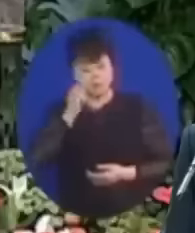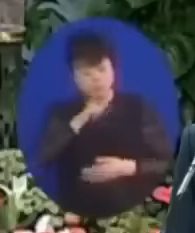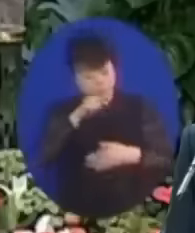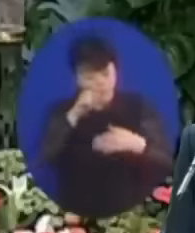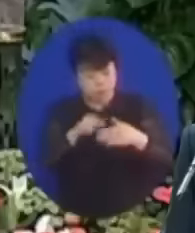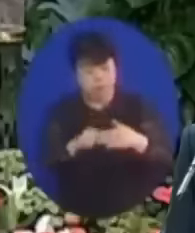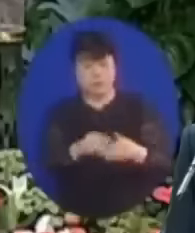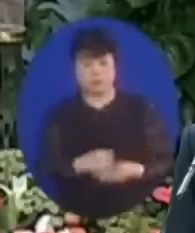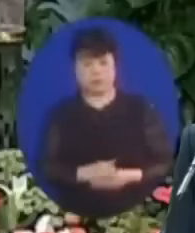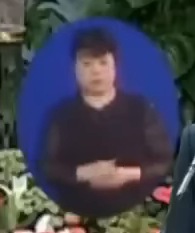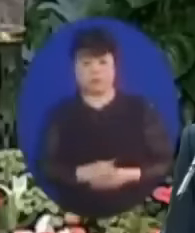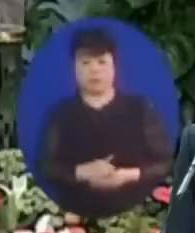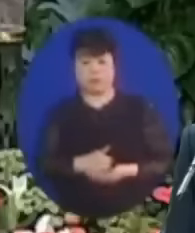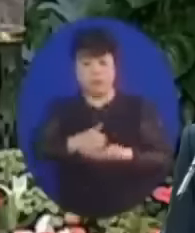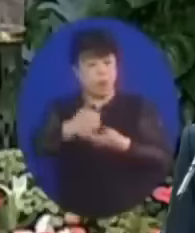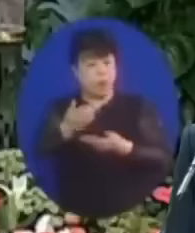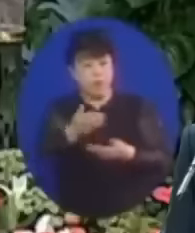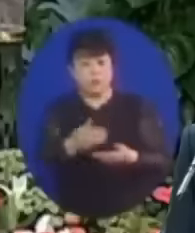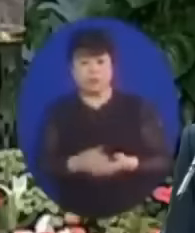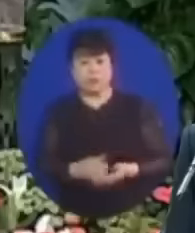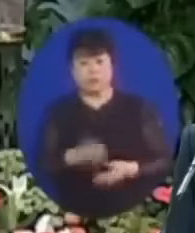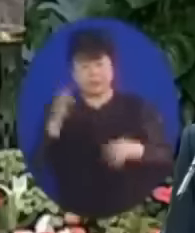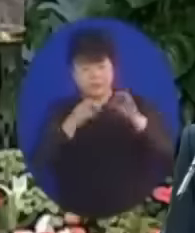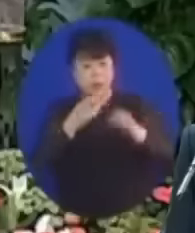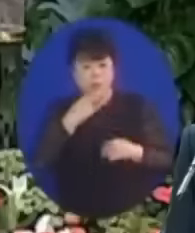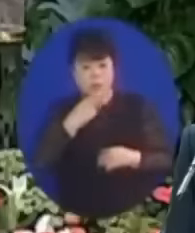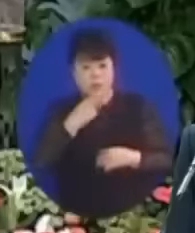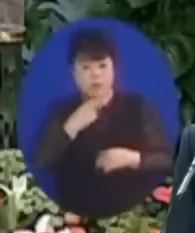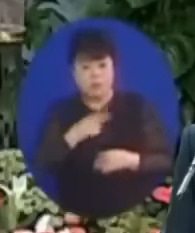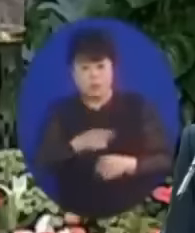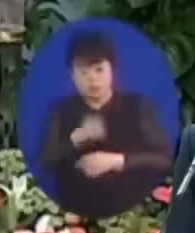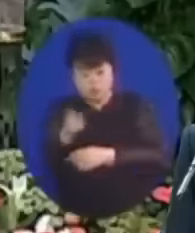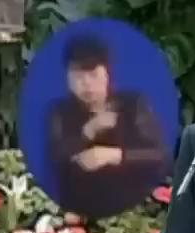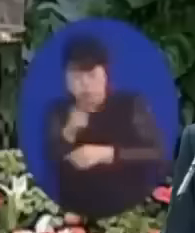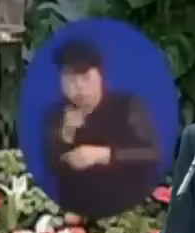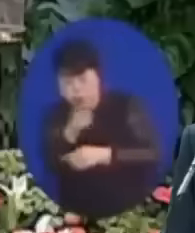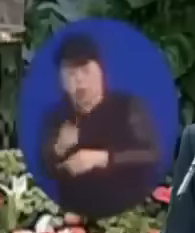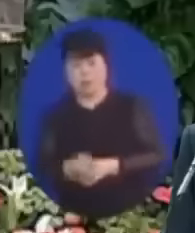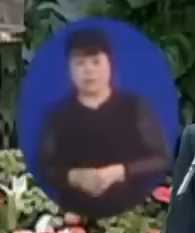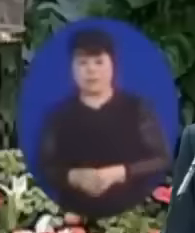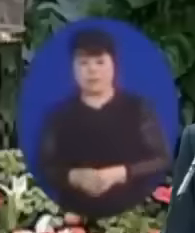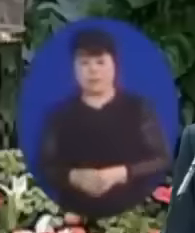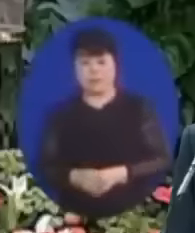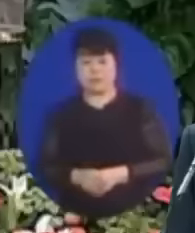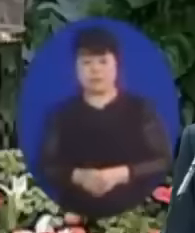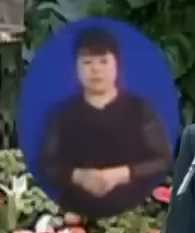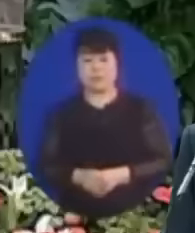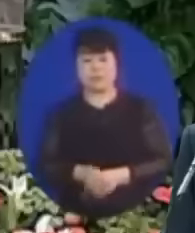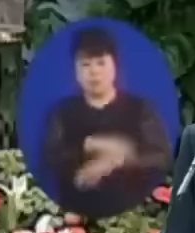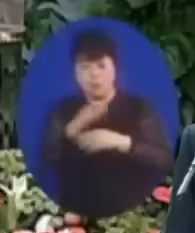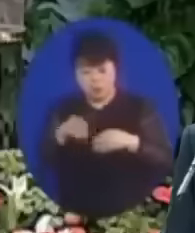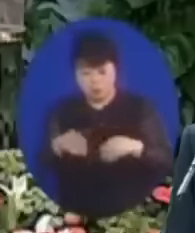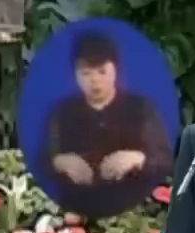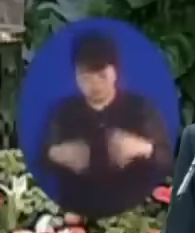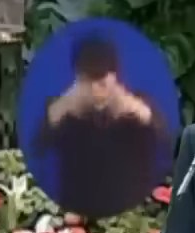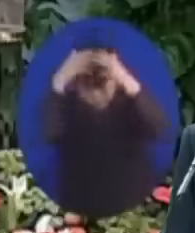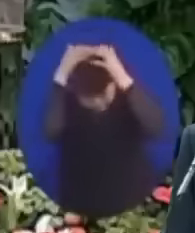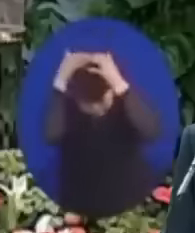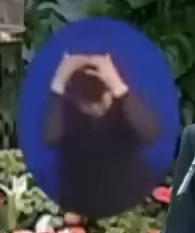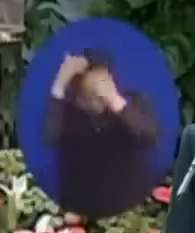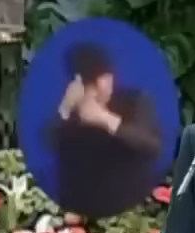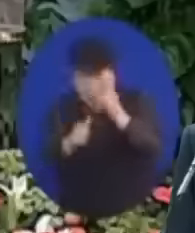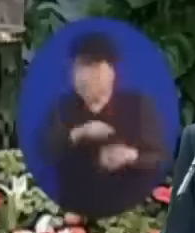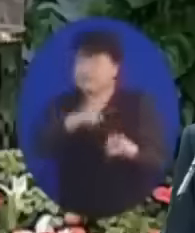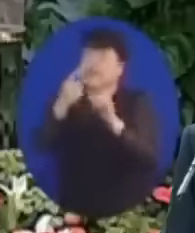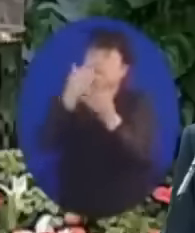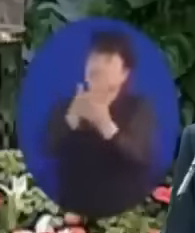말했었습니다. 전쟁할 때 적군의 총탄이 빗발처럼 날아오면 참호에 엎드려서 믿는 자나 믿지 않는 자나 머리를 감싸고 하나님